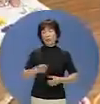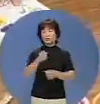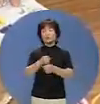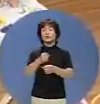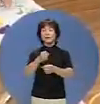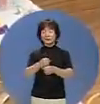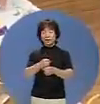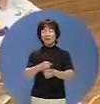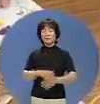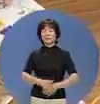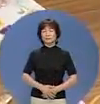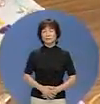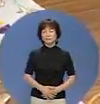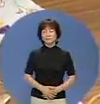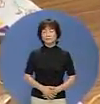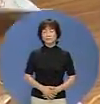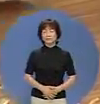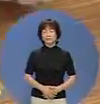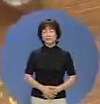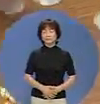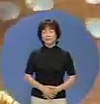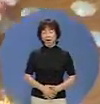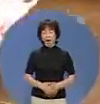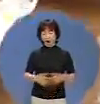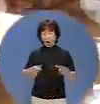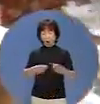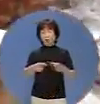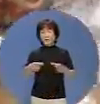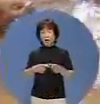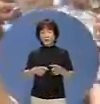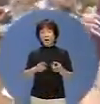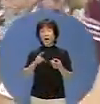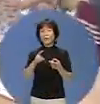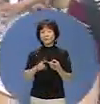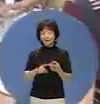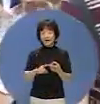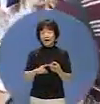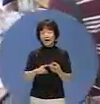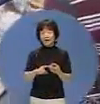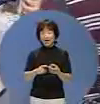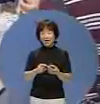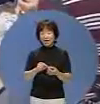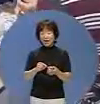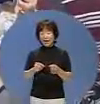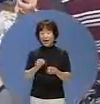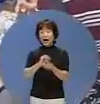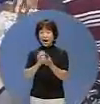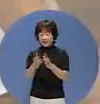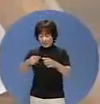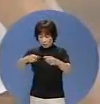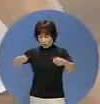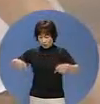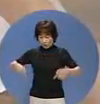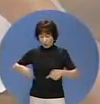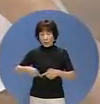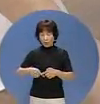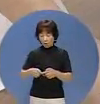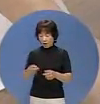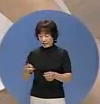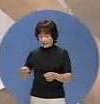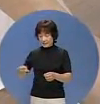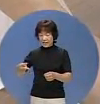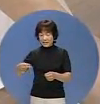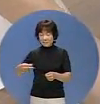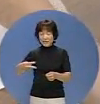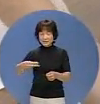まずは殻の大きさに合わせてそれぞれ気に入ったペーパータオルの花の模様をハサミで丁寧に切り